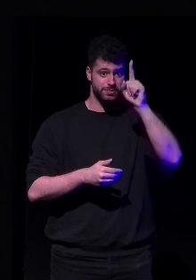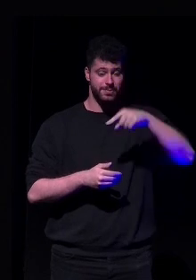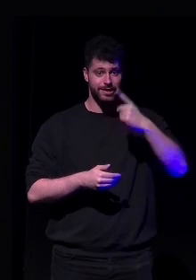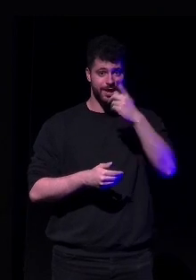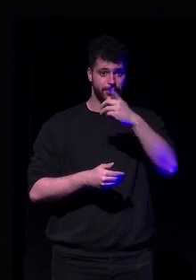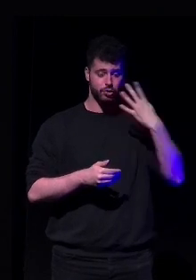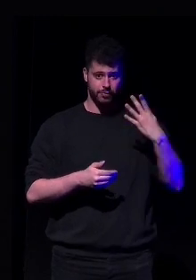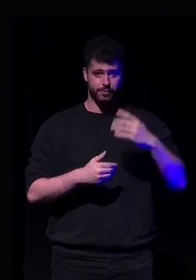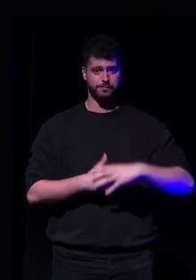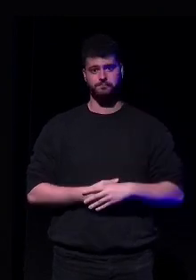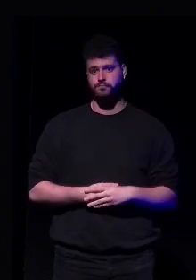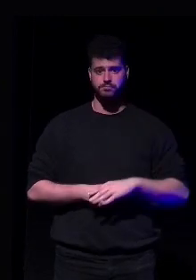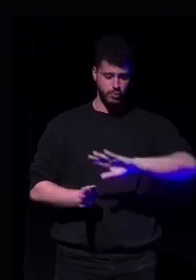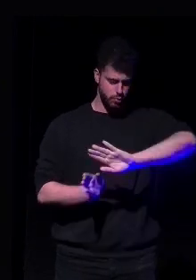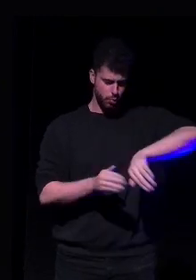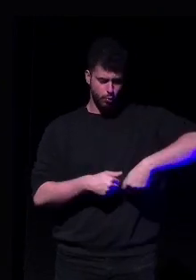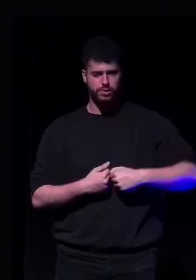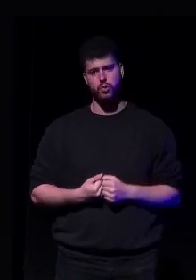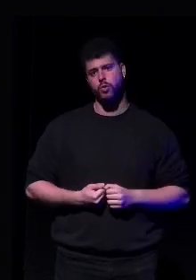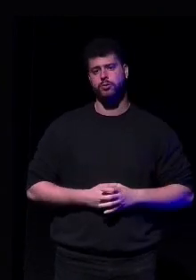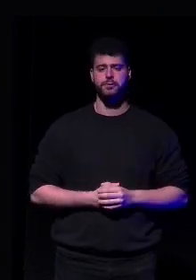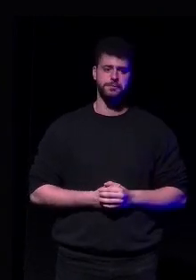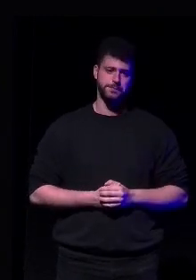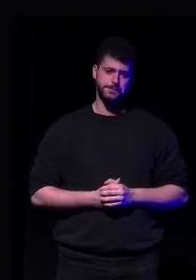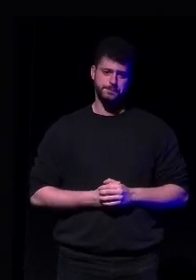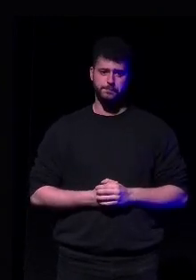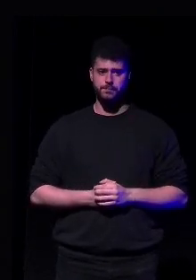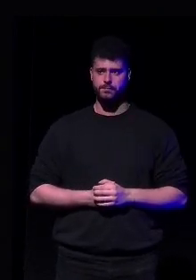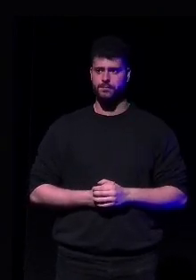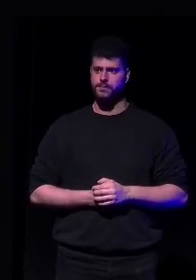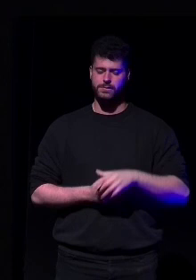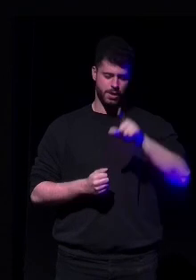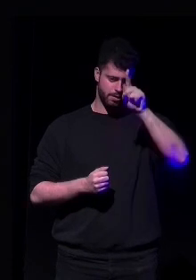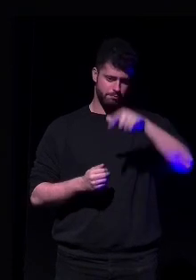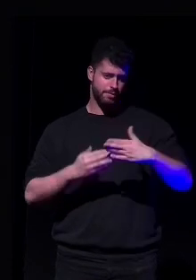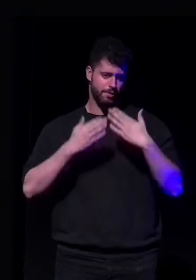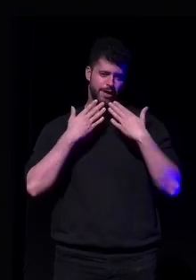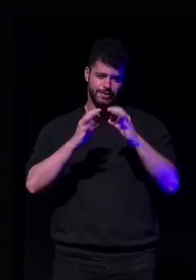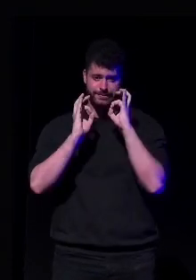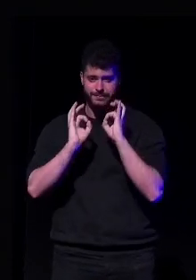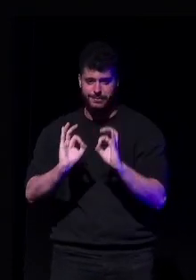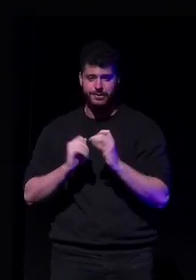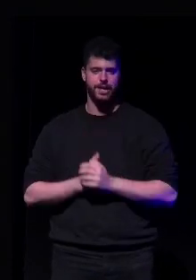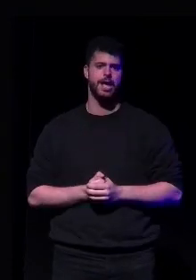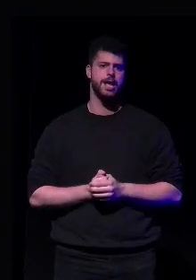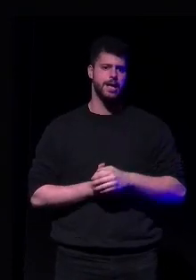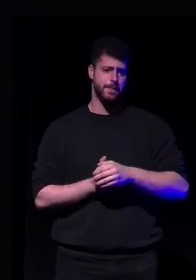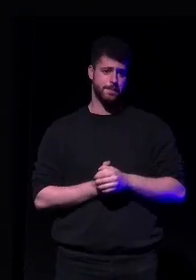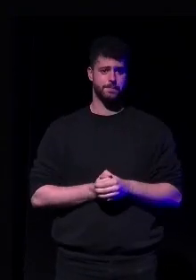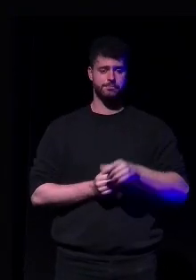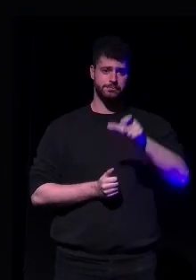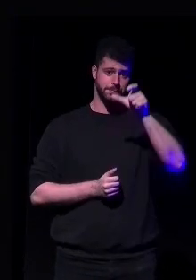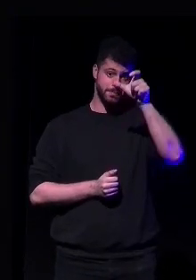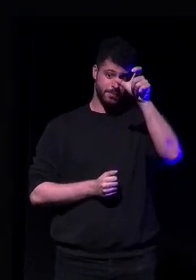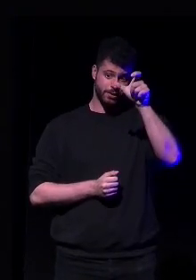I finalment, també voldria traslladar un agraïment molt especial a tots els agents turístics